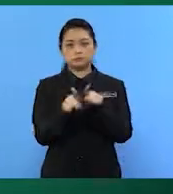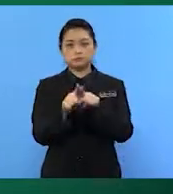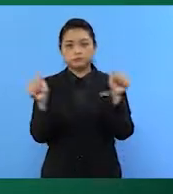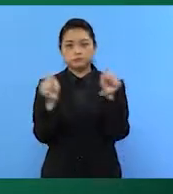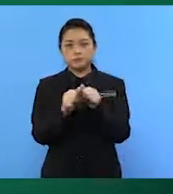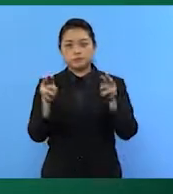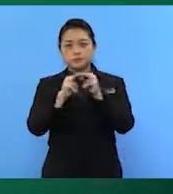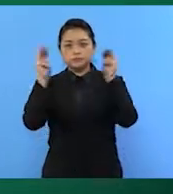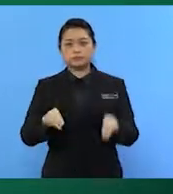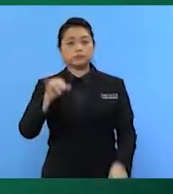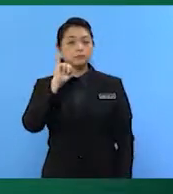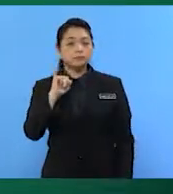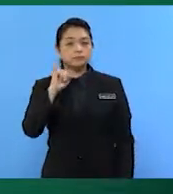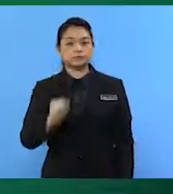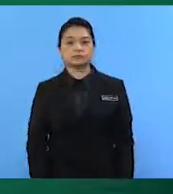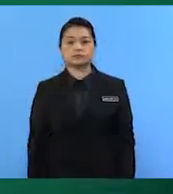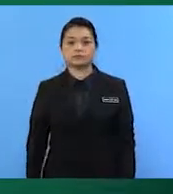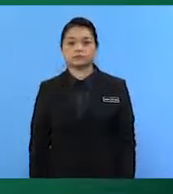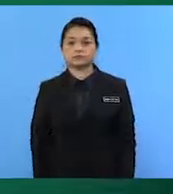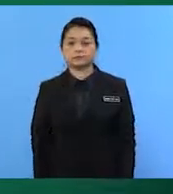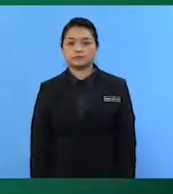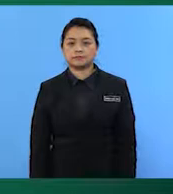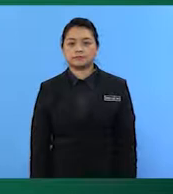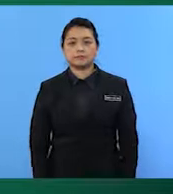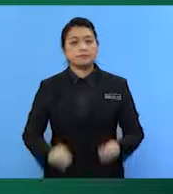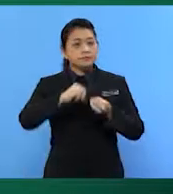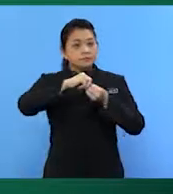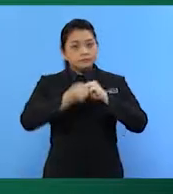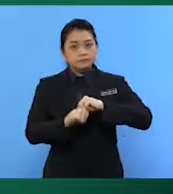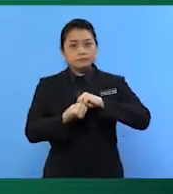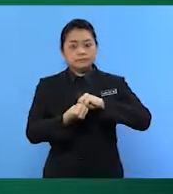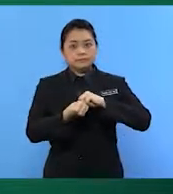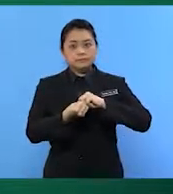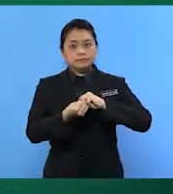dengan matriks identiti. Maka,